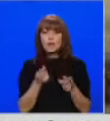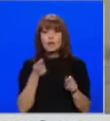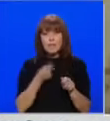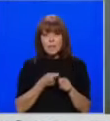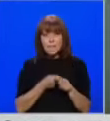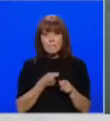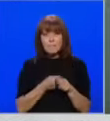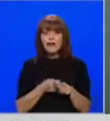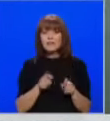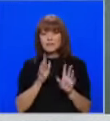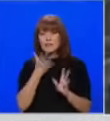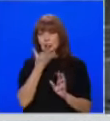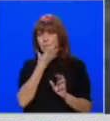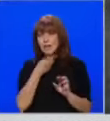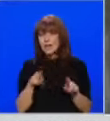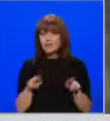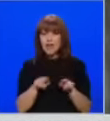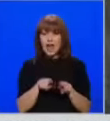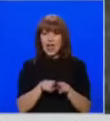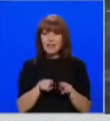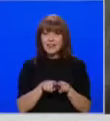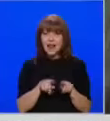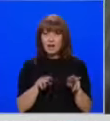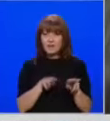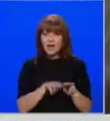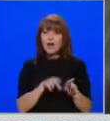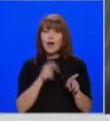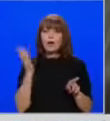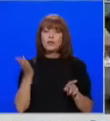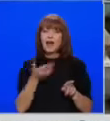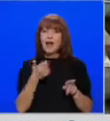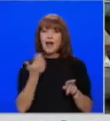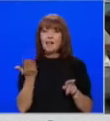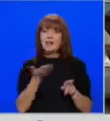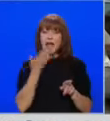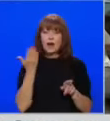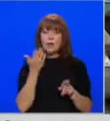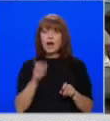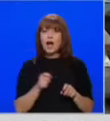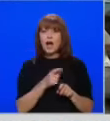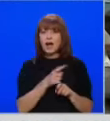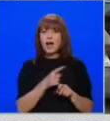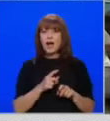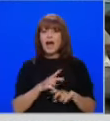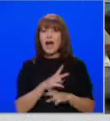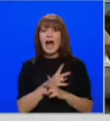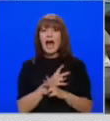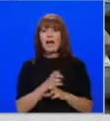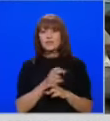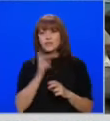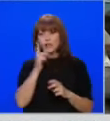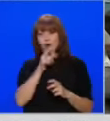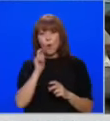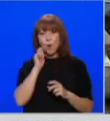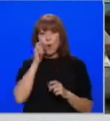достоен двойник на оригиналните павета от някогашната Австро-Унгария. Отстъпва ли по нещо на оригинала?